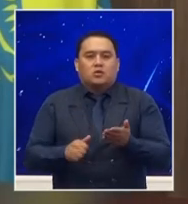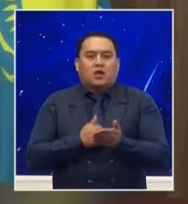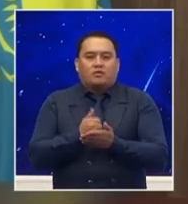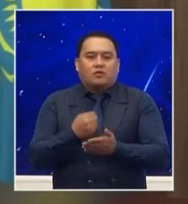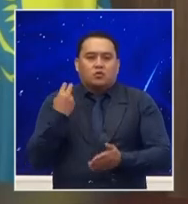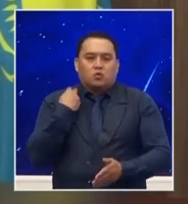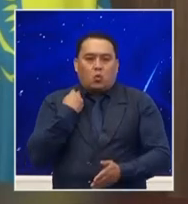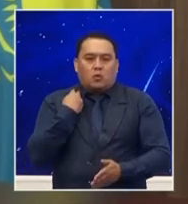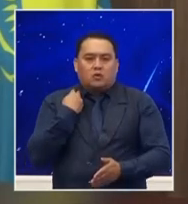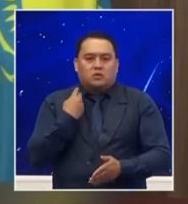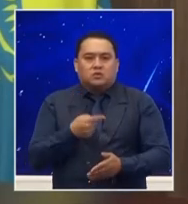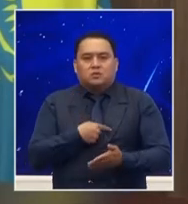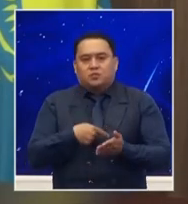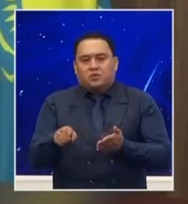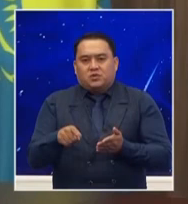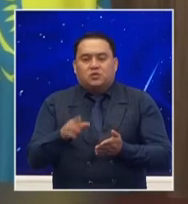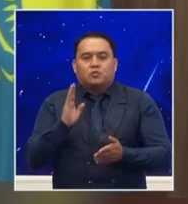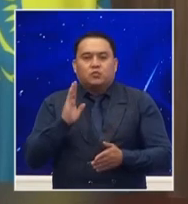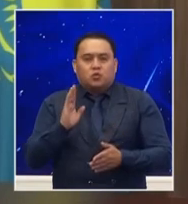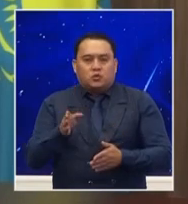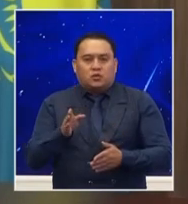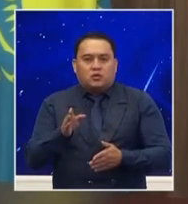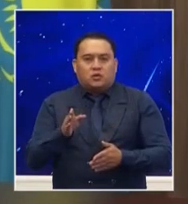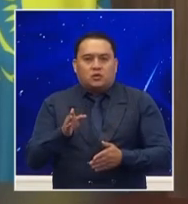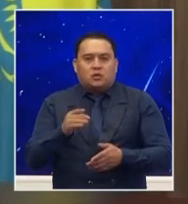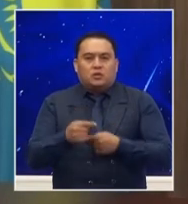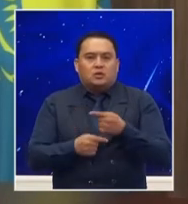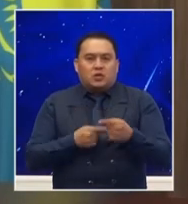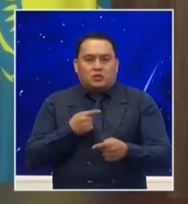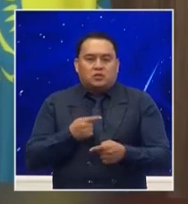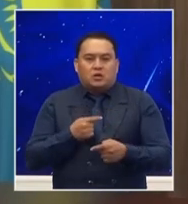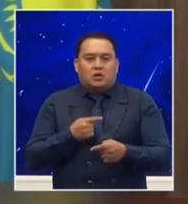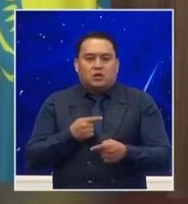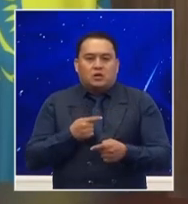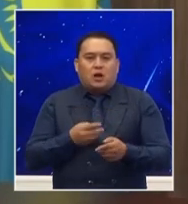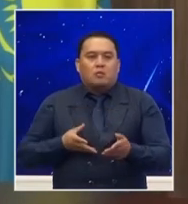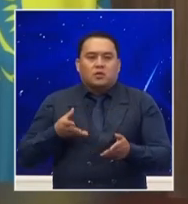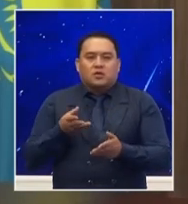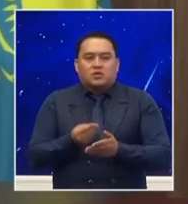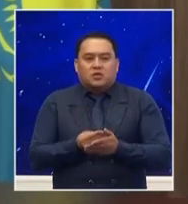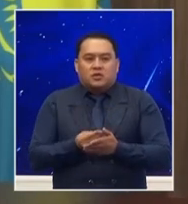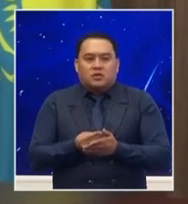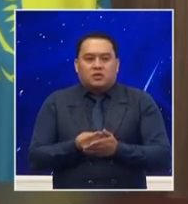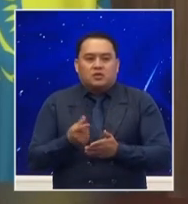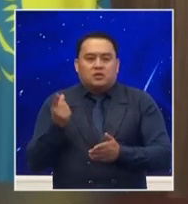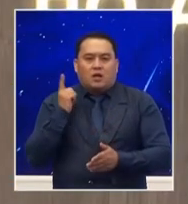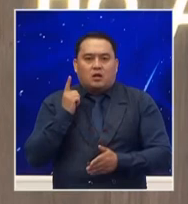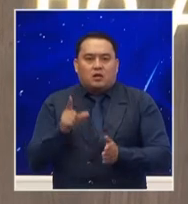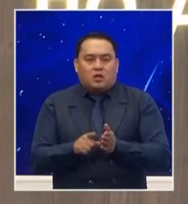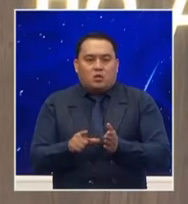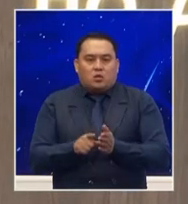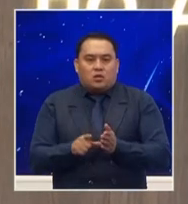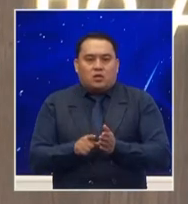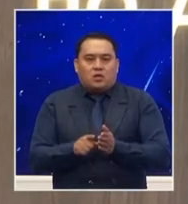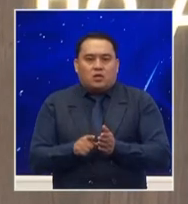вся пеня будет списываться. Так что мы призываем, чтобы до конца года наши граждане чтобы оплатили эти налоги, потому что по